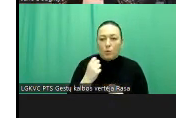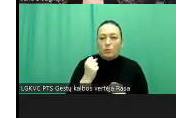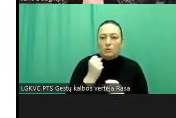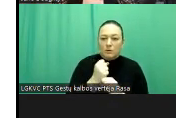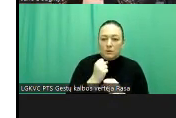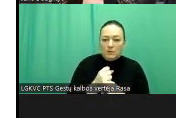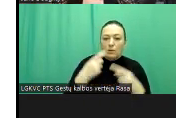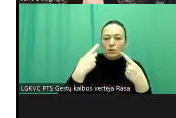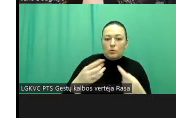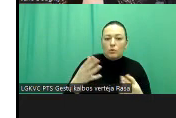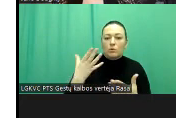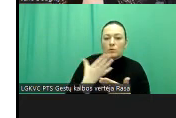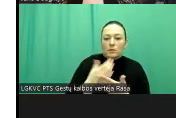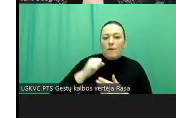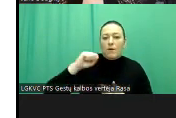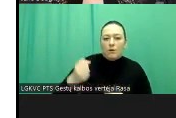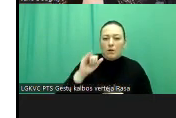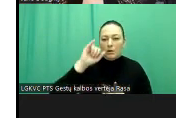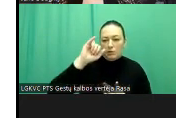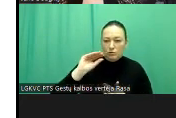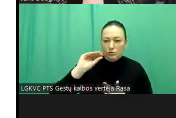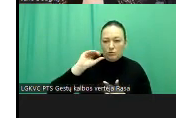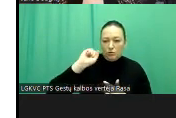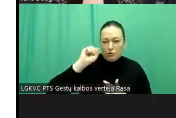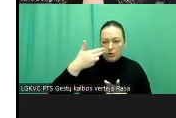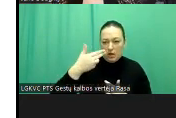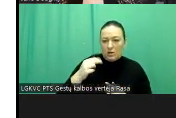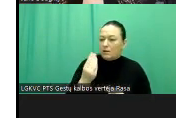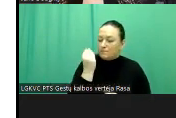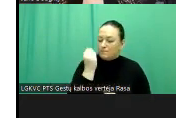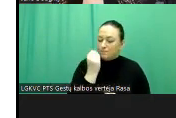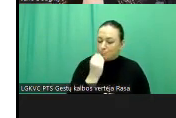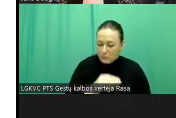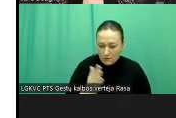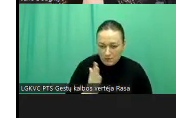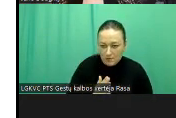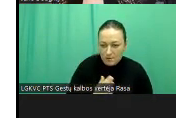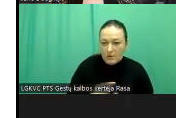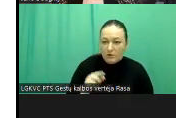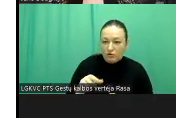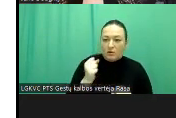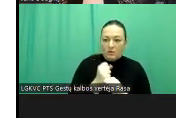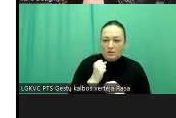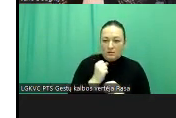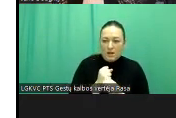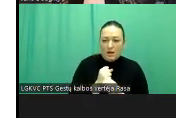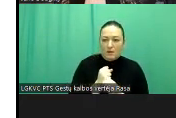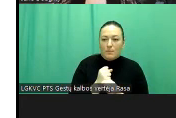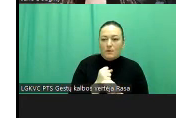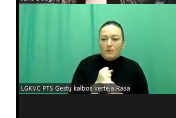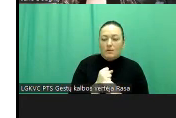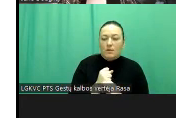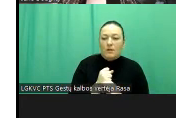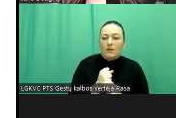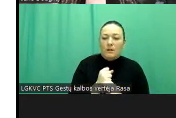kita mano kolegė Džein, kas yra nuostabu. Ir tas darbas, kurio padalyvau, tai